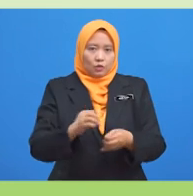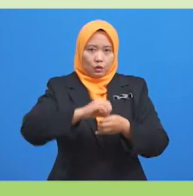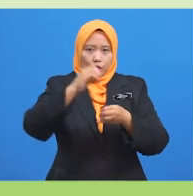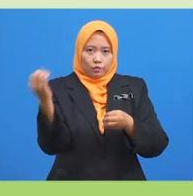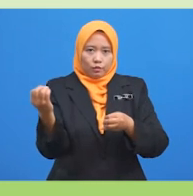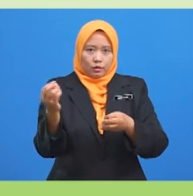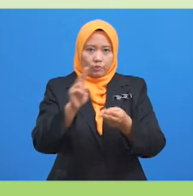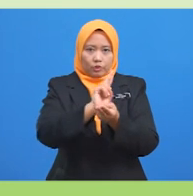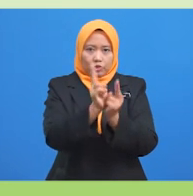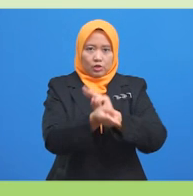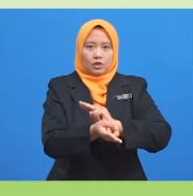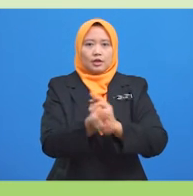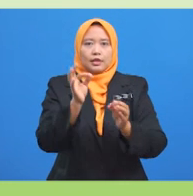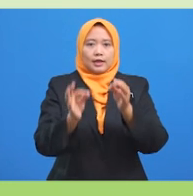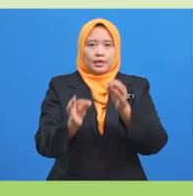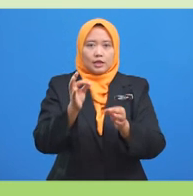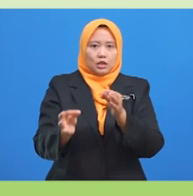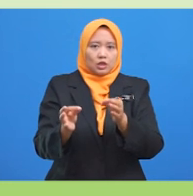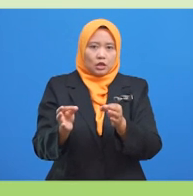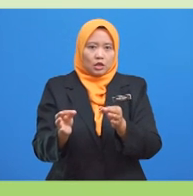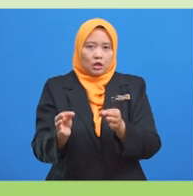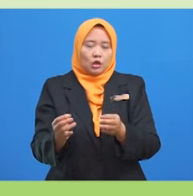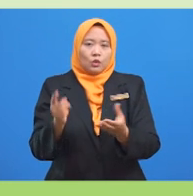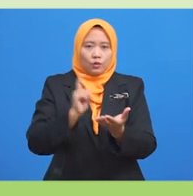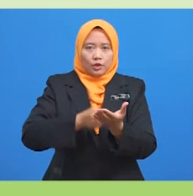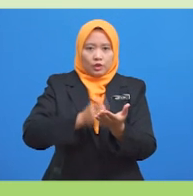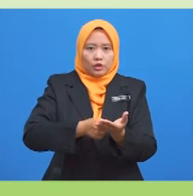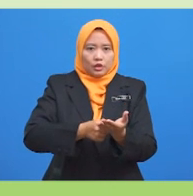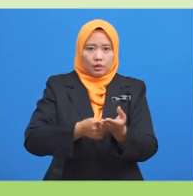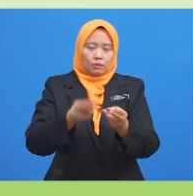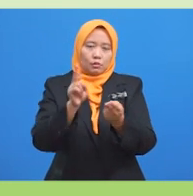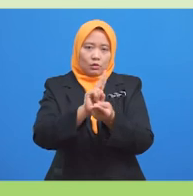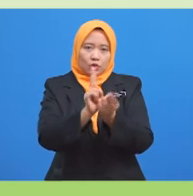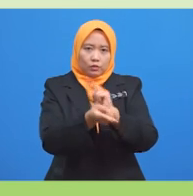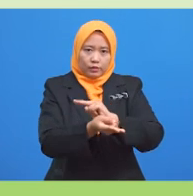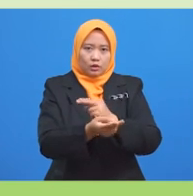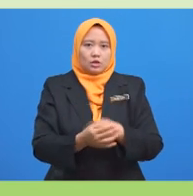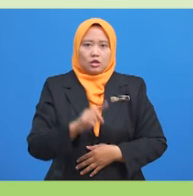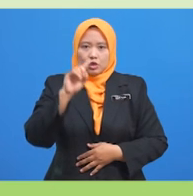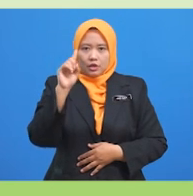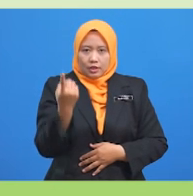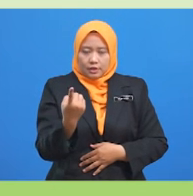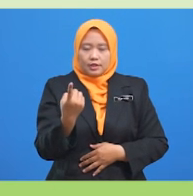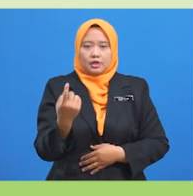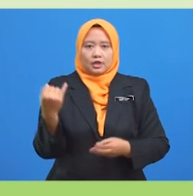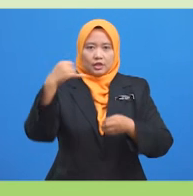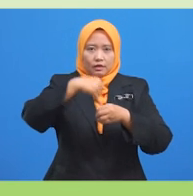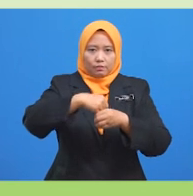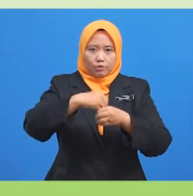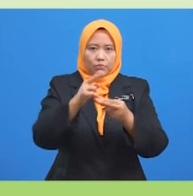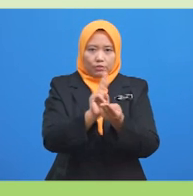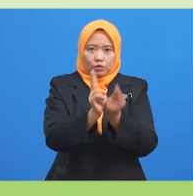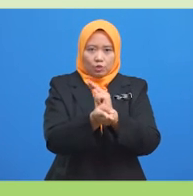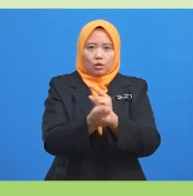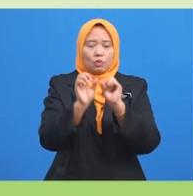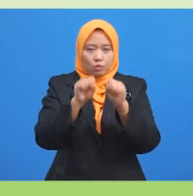mengubah kuantiti input berubah. Hanya input berubah saja boleh diubah. Ia melibatkan kos